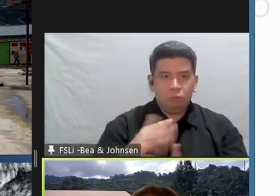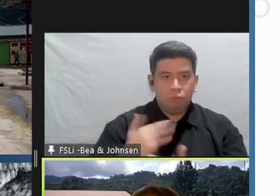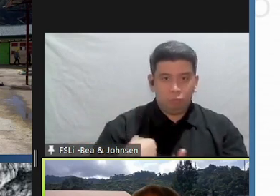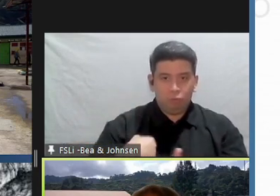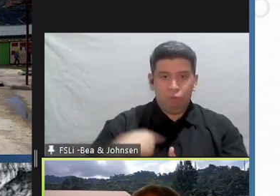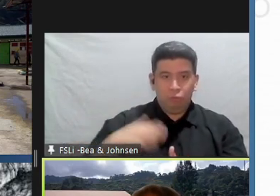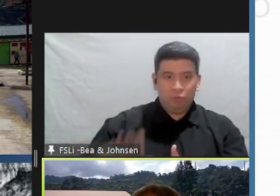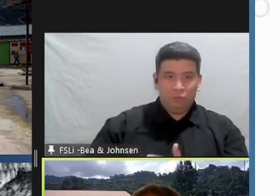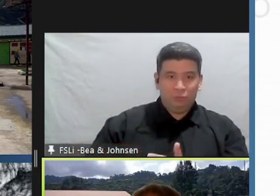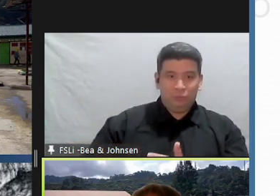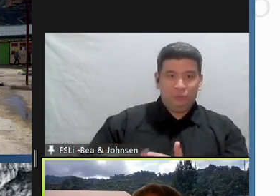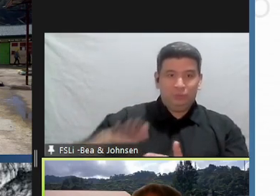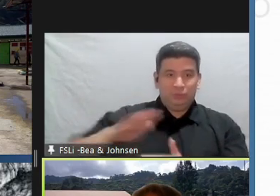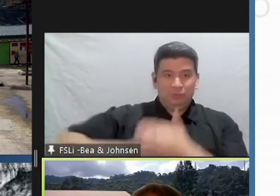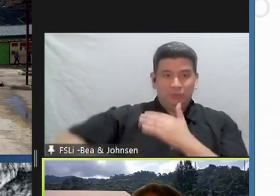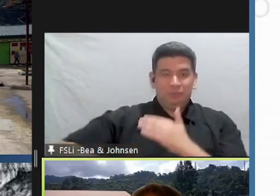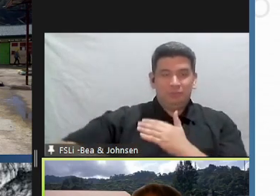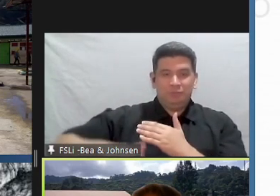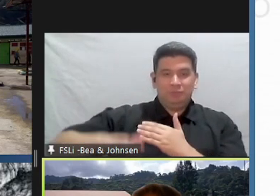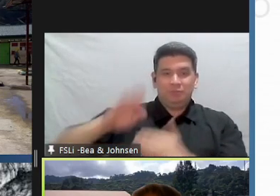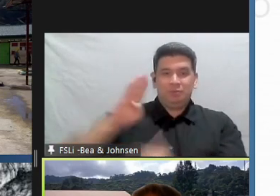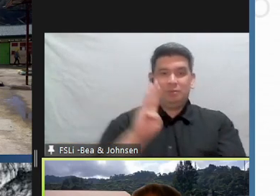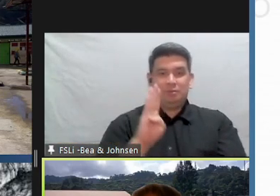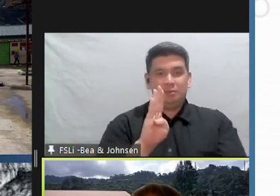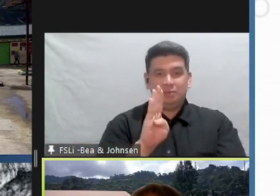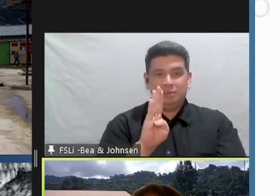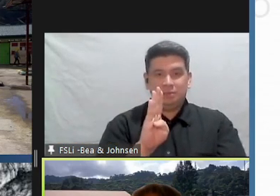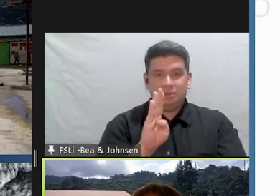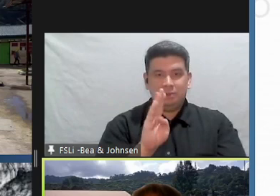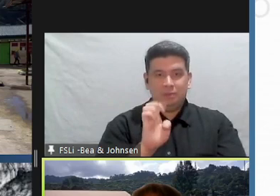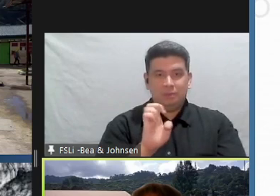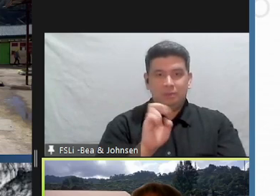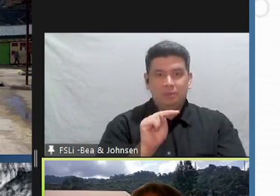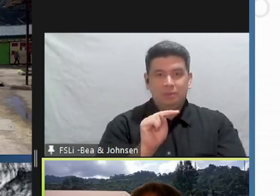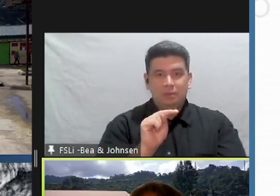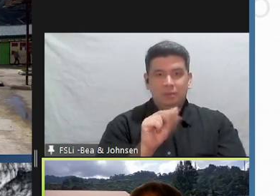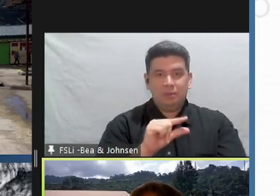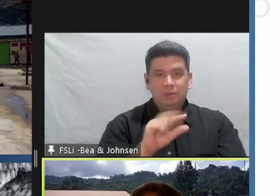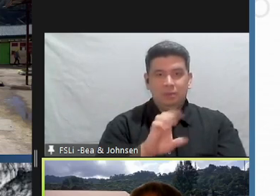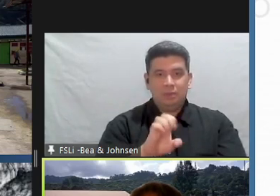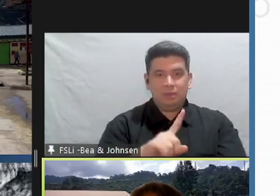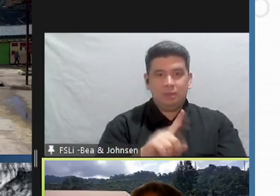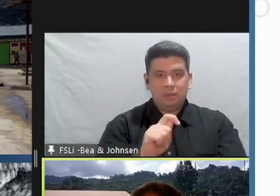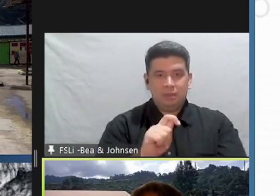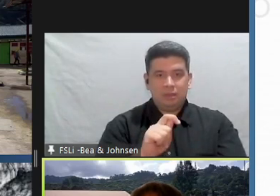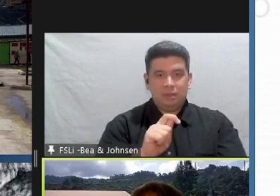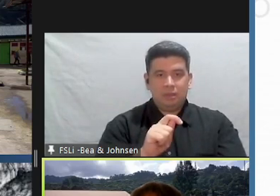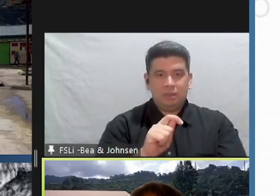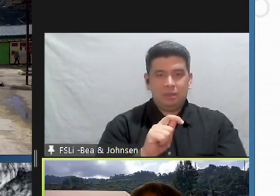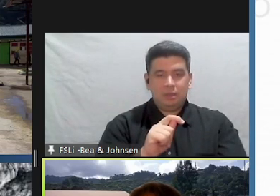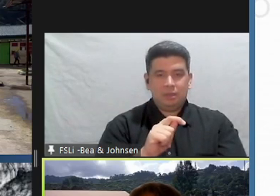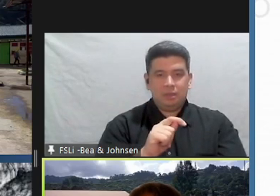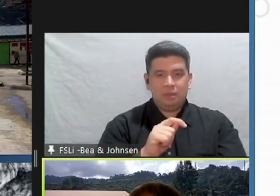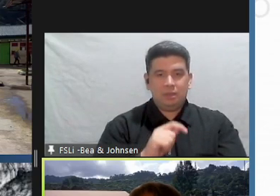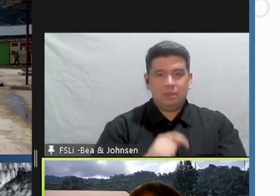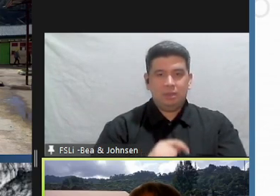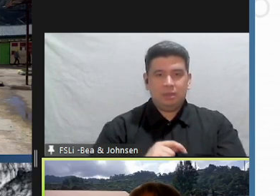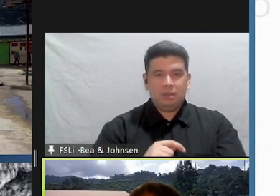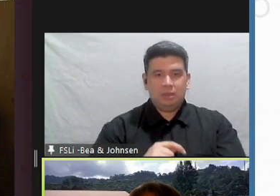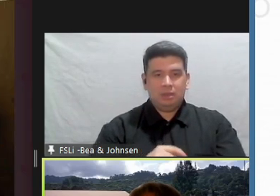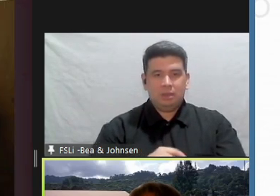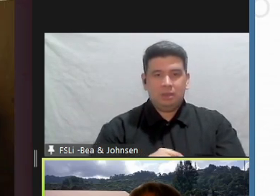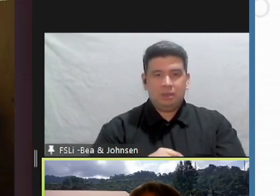ay sa Benguet, Kankanay ang kanilang salita at marami pang ibang salita doon na Benguet. At kasama sila sa nag-pilot